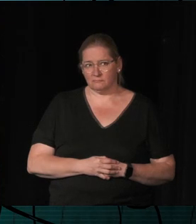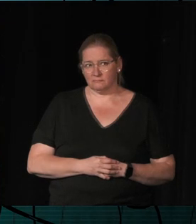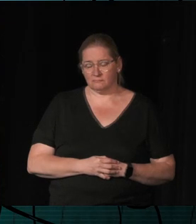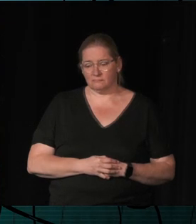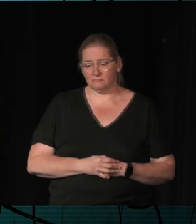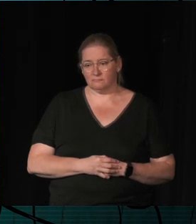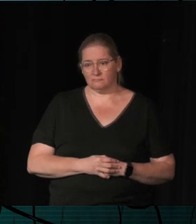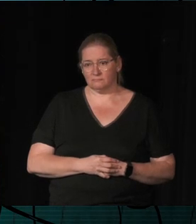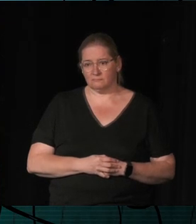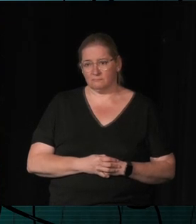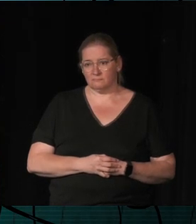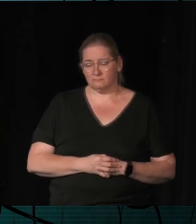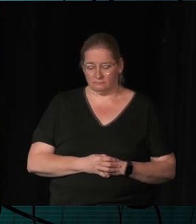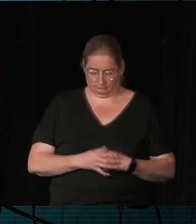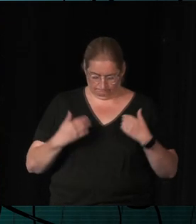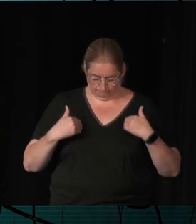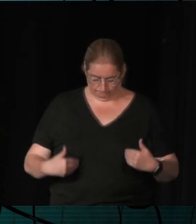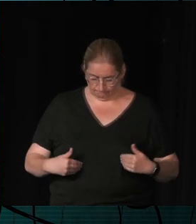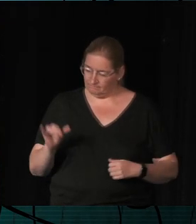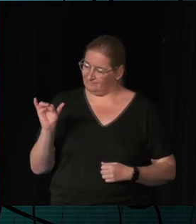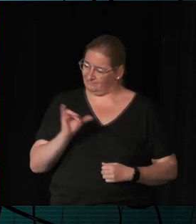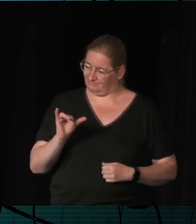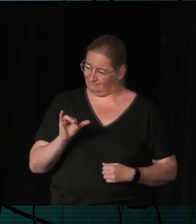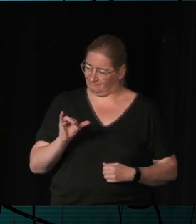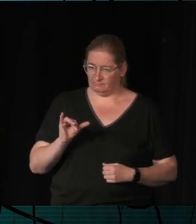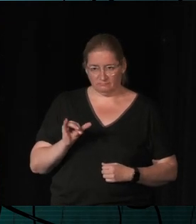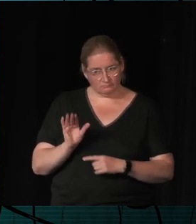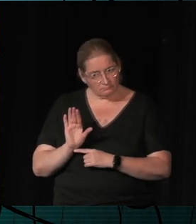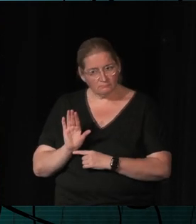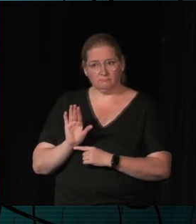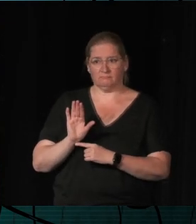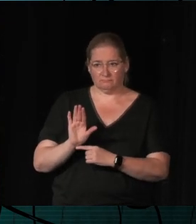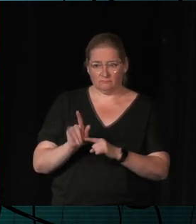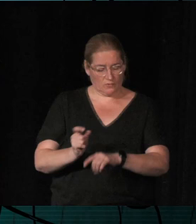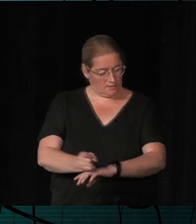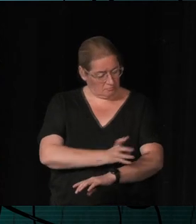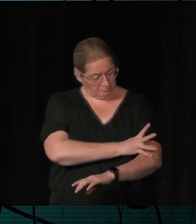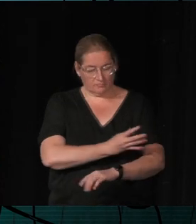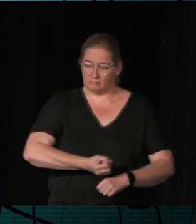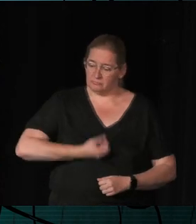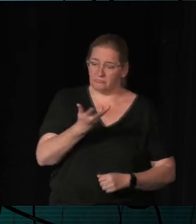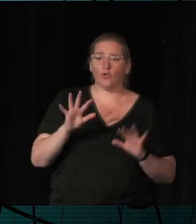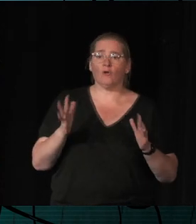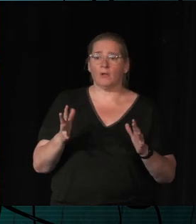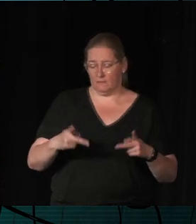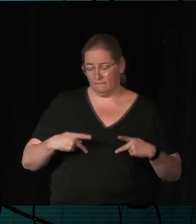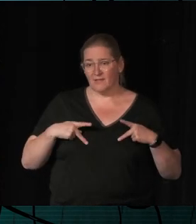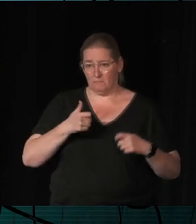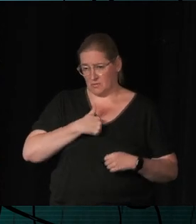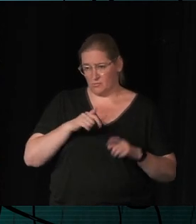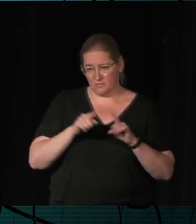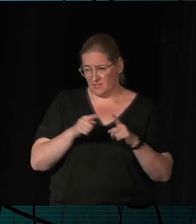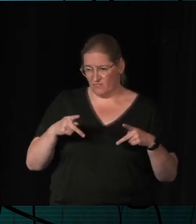comment exprimer ce qu'on veut être, comment exprimer ce qu'on ressent. Tu vois, je vois bien dans ma vie personnelle, mais dans la vie des